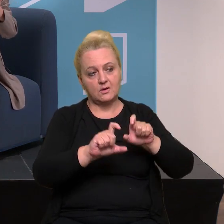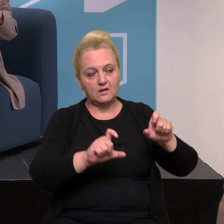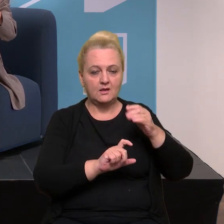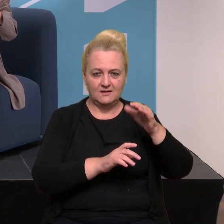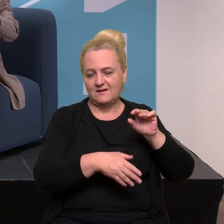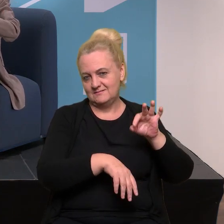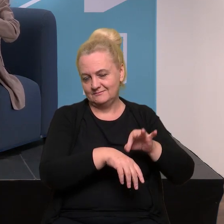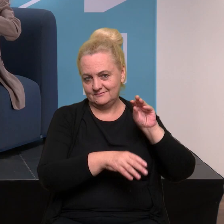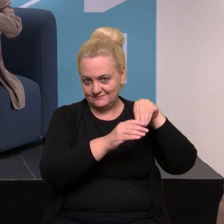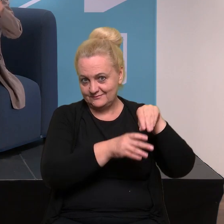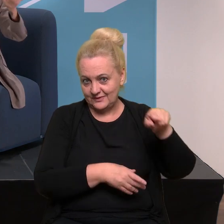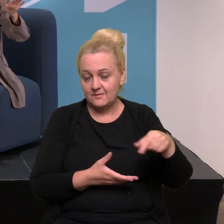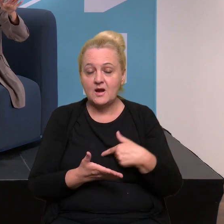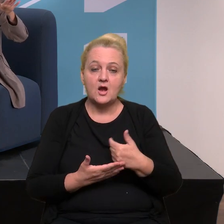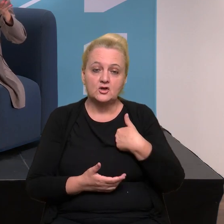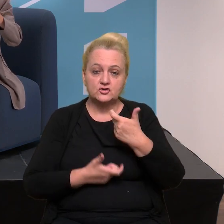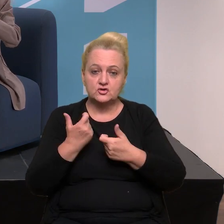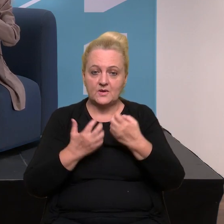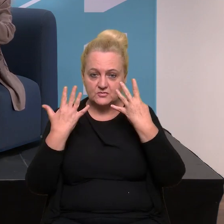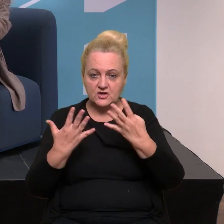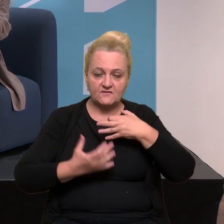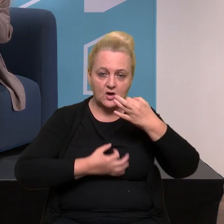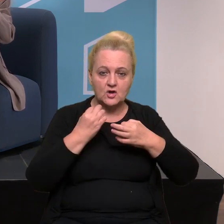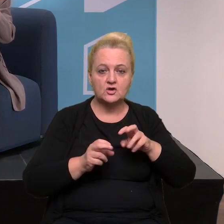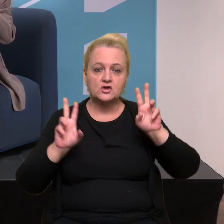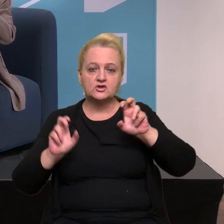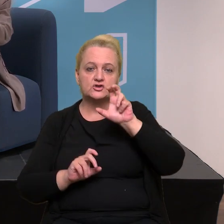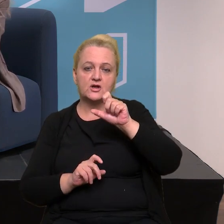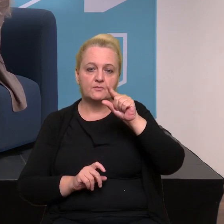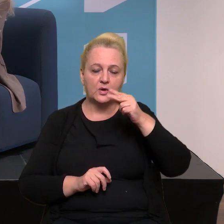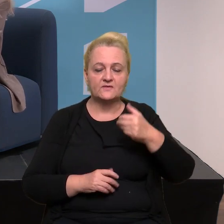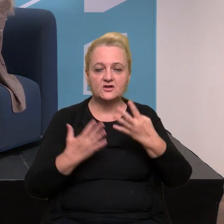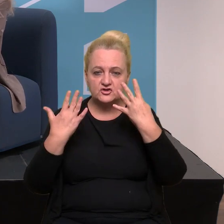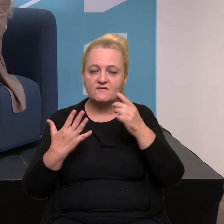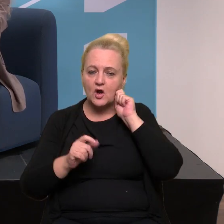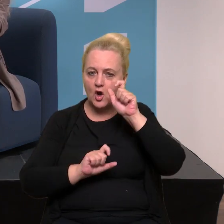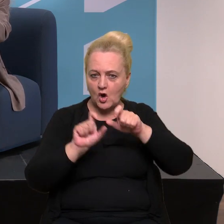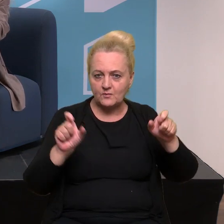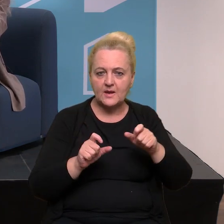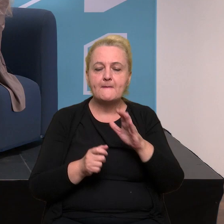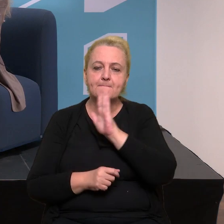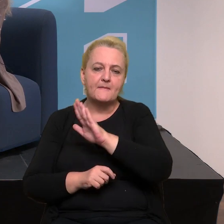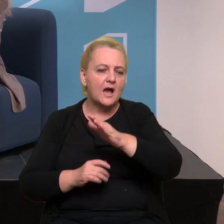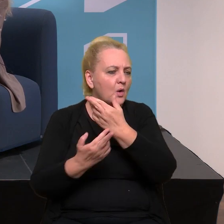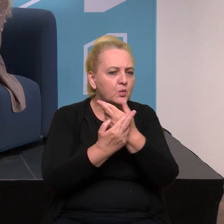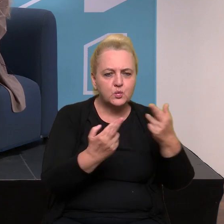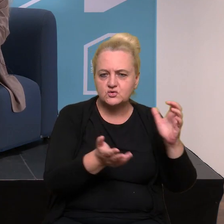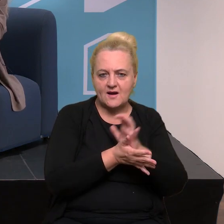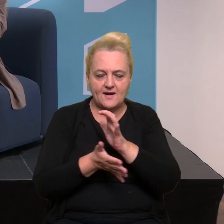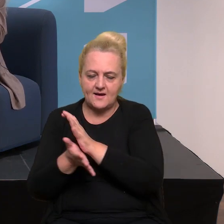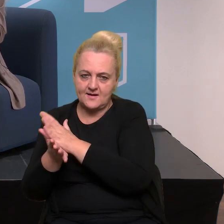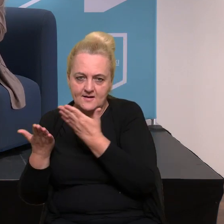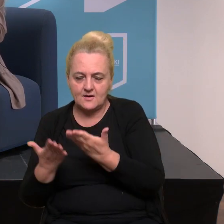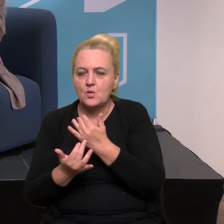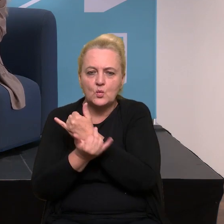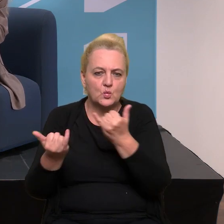Teraz zrobiłam 9 w powieści Czempionki, 9 postaci kobiecych, które mają różne postacie i